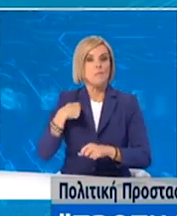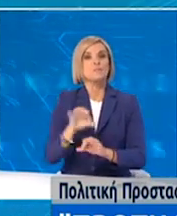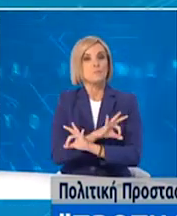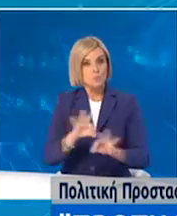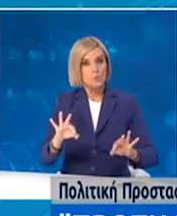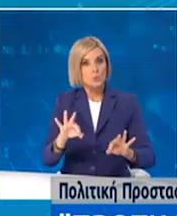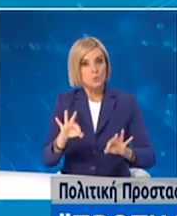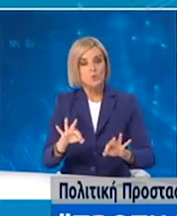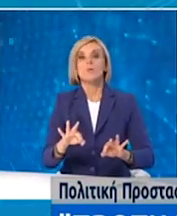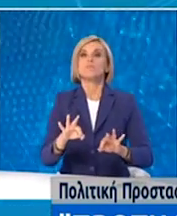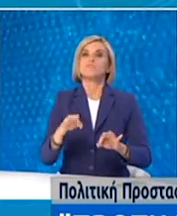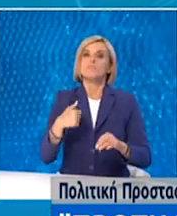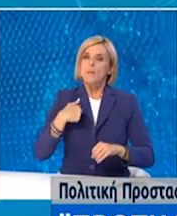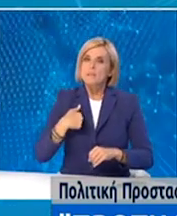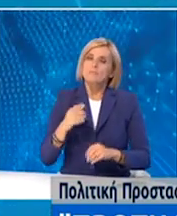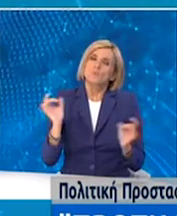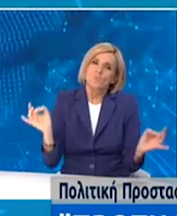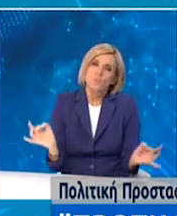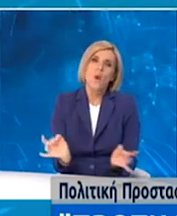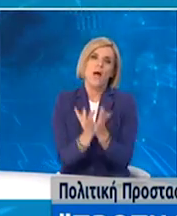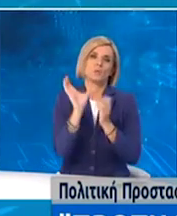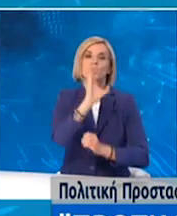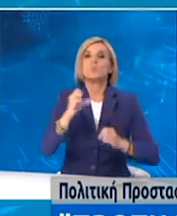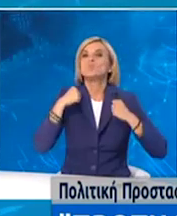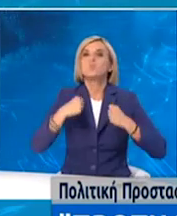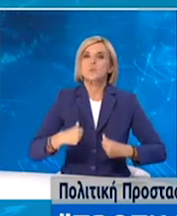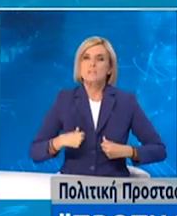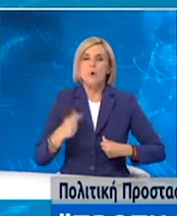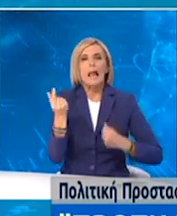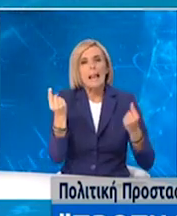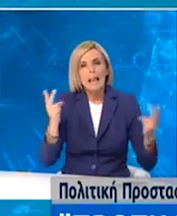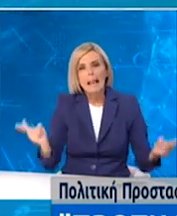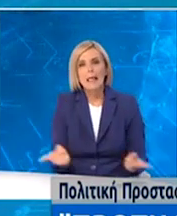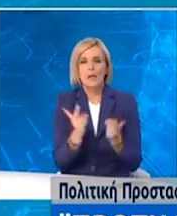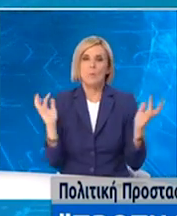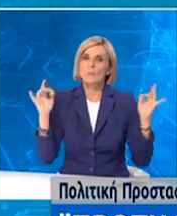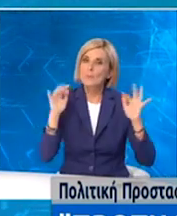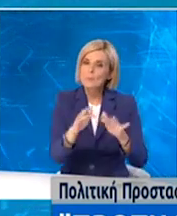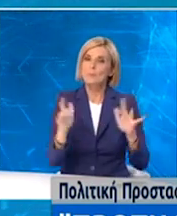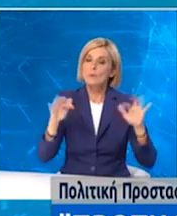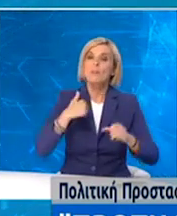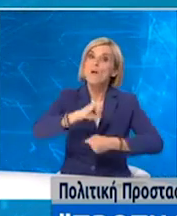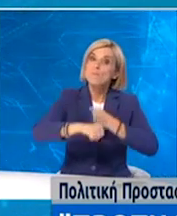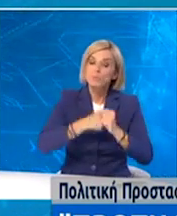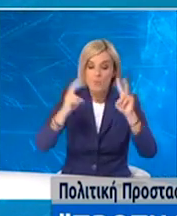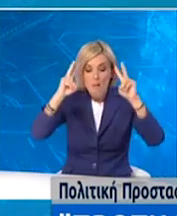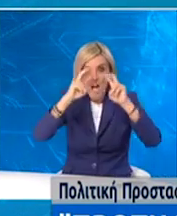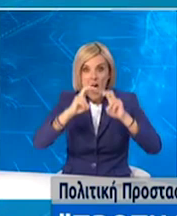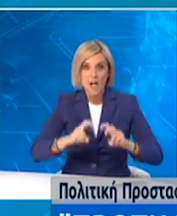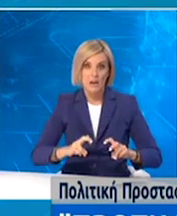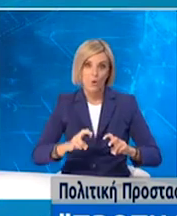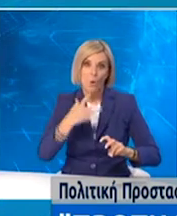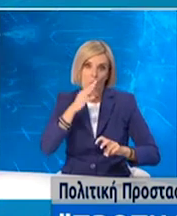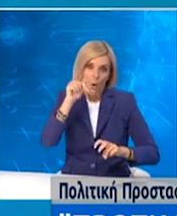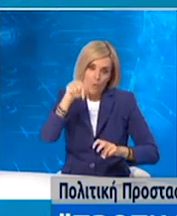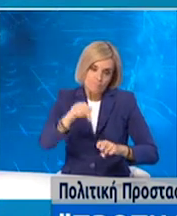να υποδεχόμαστε ακόμα και αυτόν τον μικρό, σε σύγκριση με το παρελθόν, αριθμό επισκεπτών, μεγαλύτερο ποσοστιαία από άλλες ισχυρές